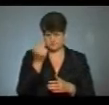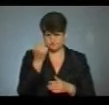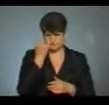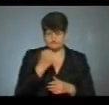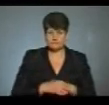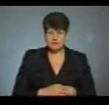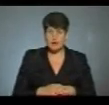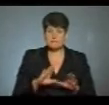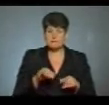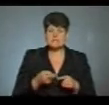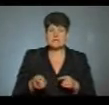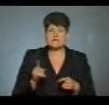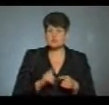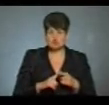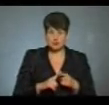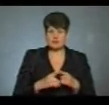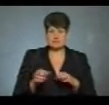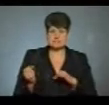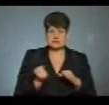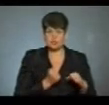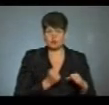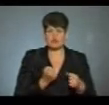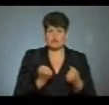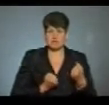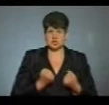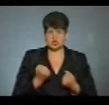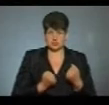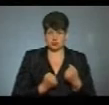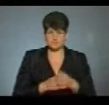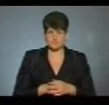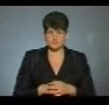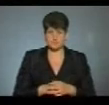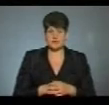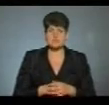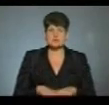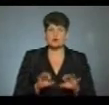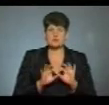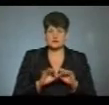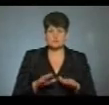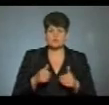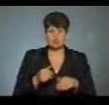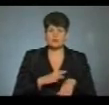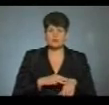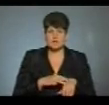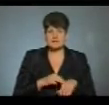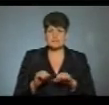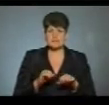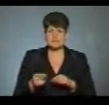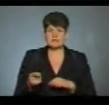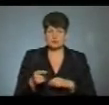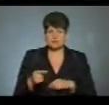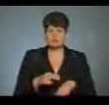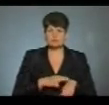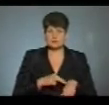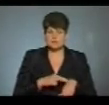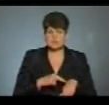Після цього вже затягнули мене в машину поліцейську. За коментарами звернулися до поліції. Керівник Тернопільської патрульної